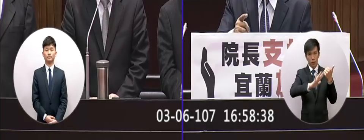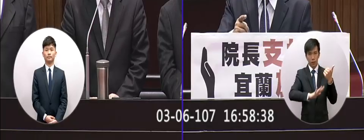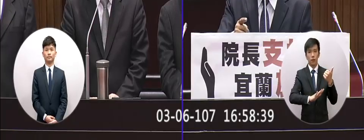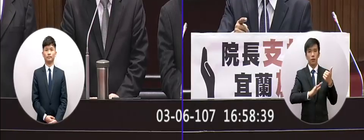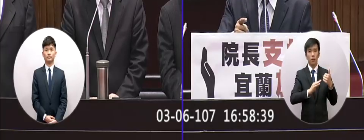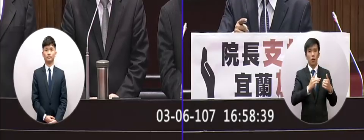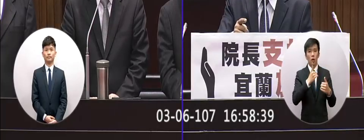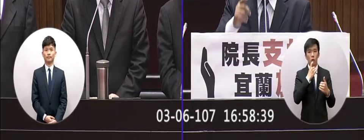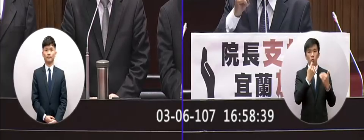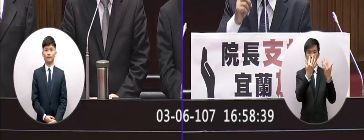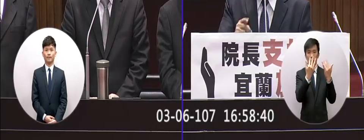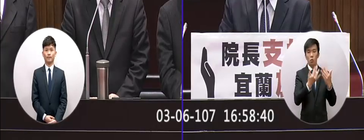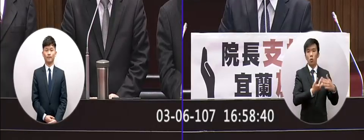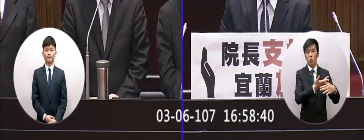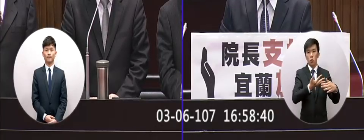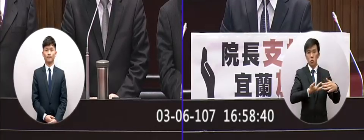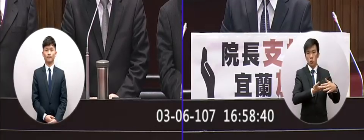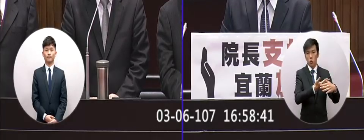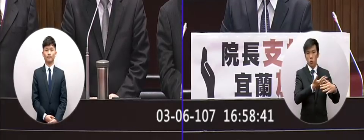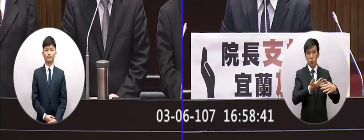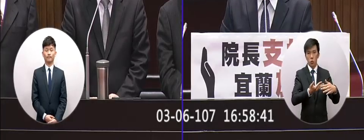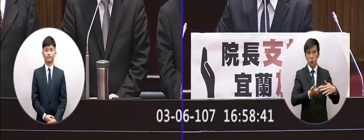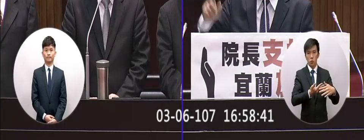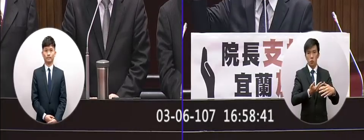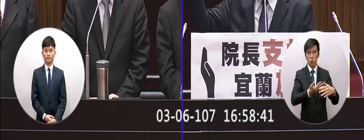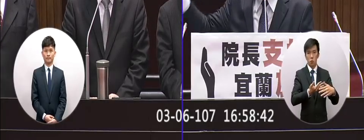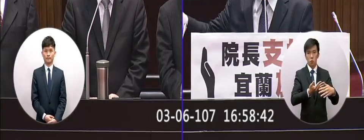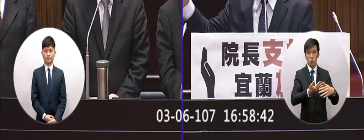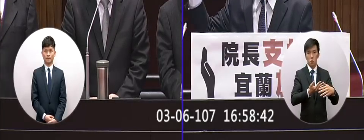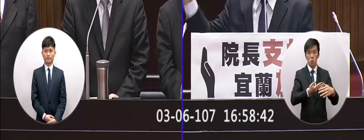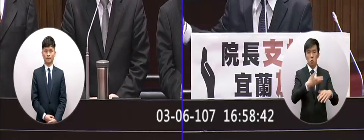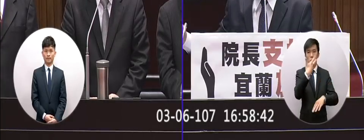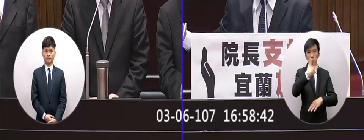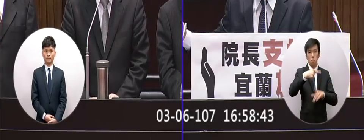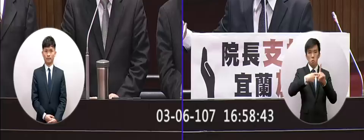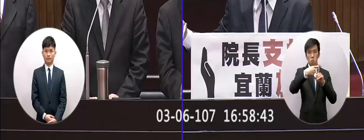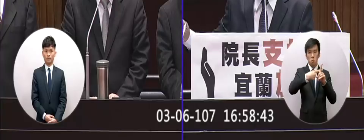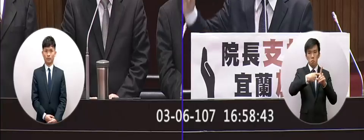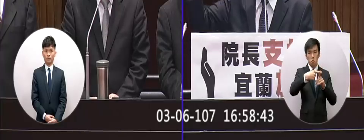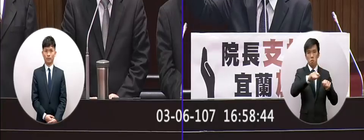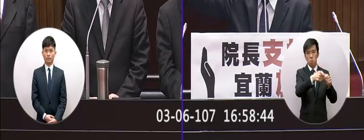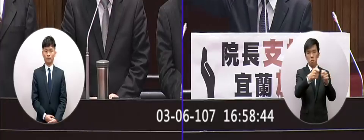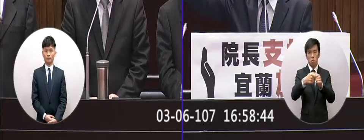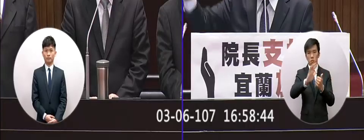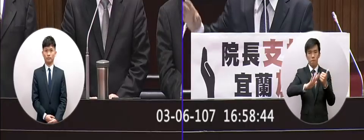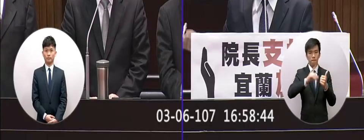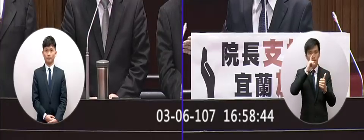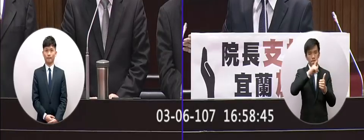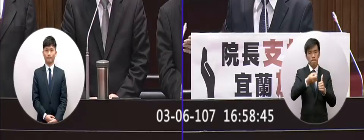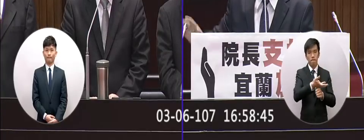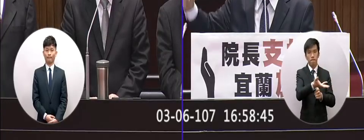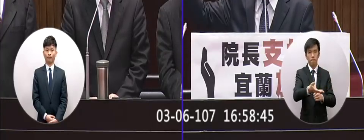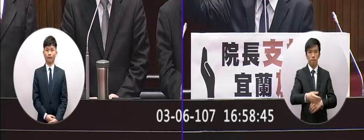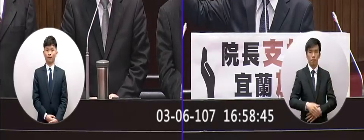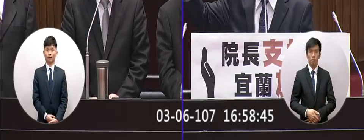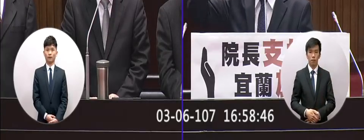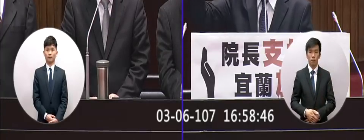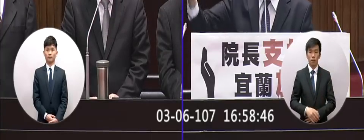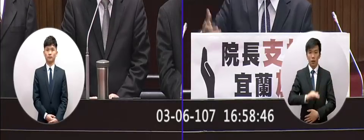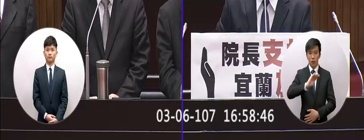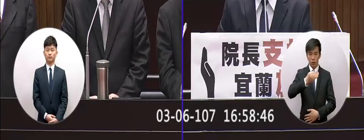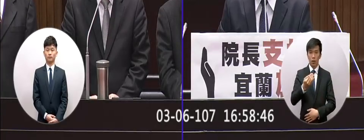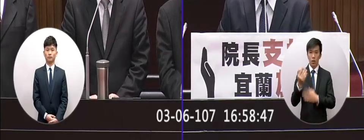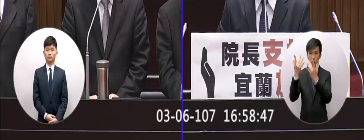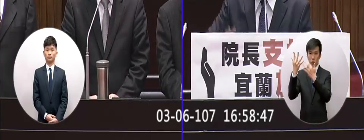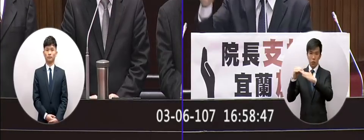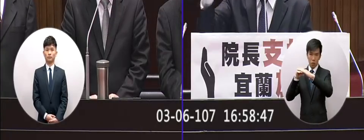翠水库的水质的破坏。而国道五号呢？新建之后呢，改变